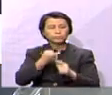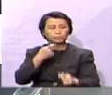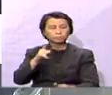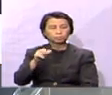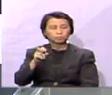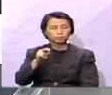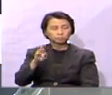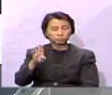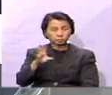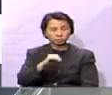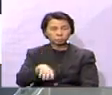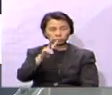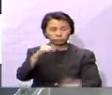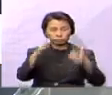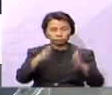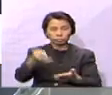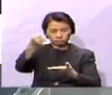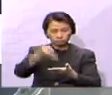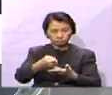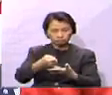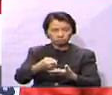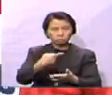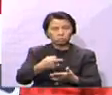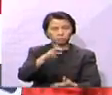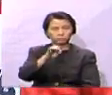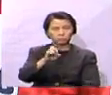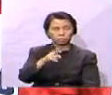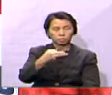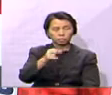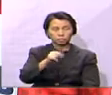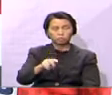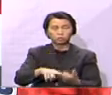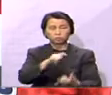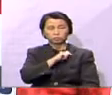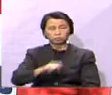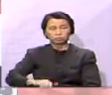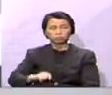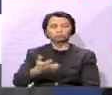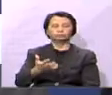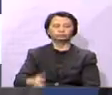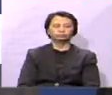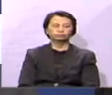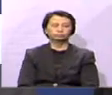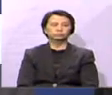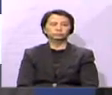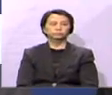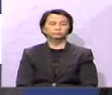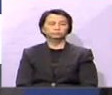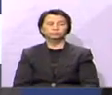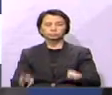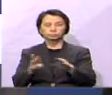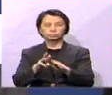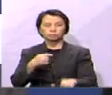Thunderbolt selain 2 pemain import tempatan iaitu Firhan Ahsyari dan Tengku Ahmad Tajuddin. Macam saya kata